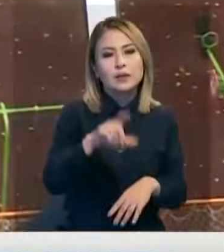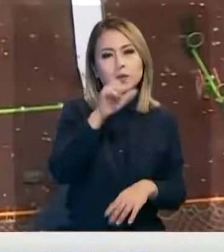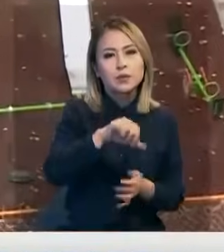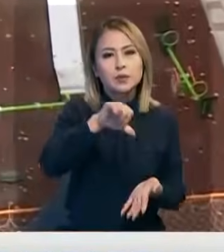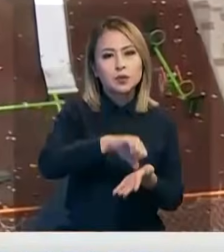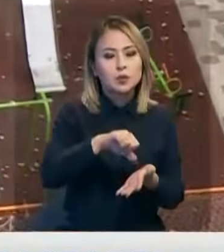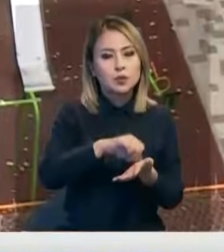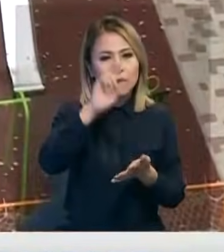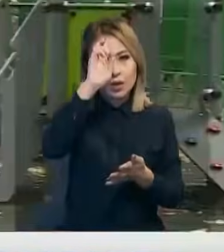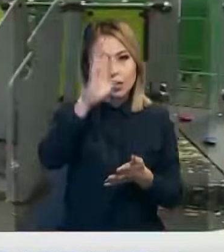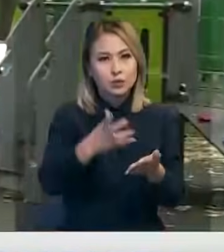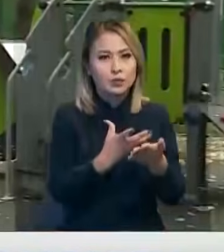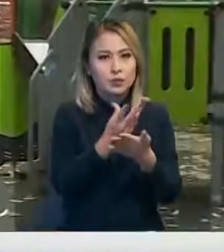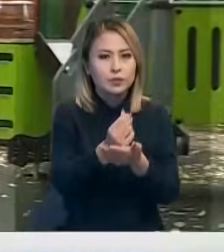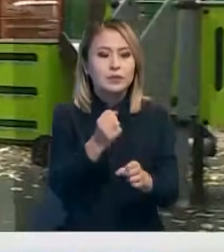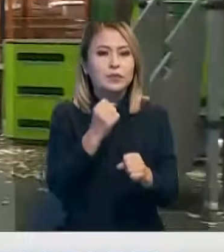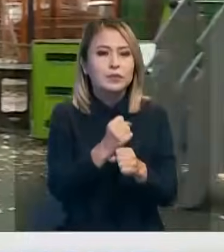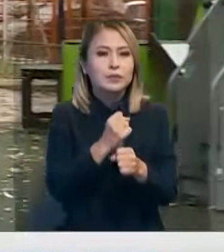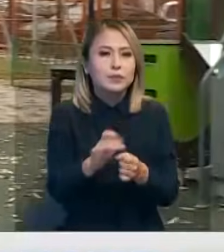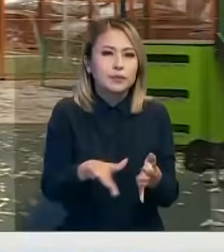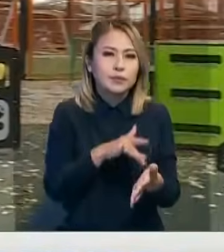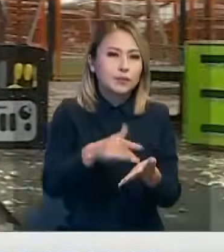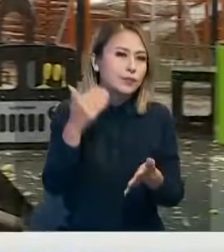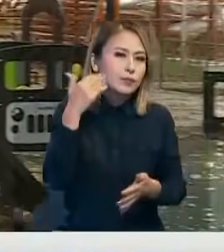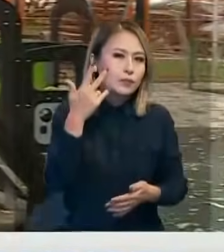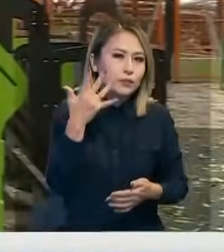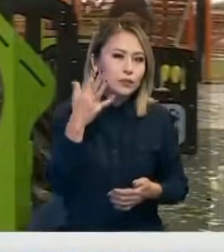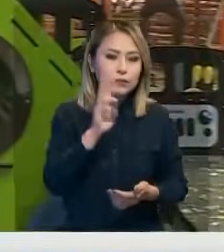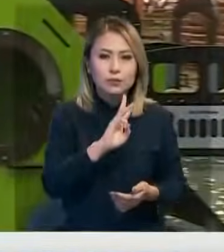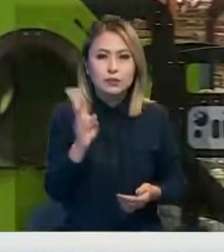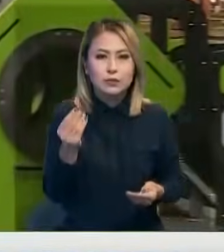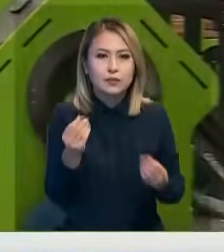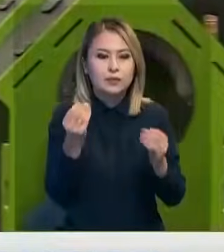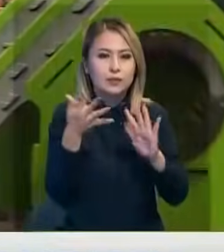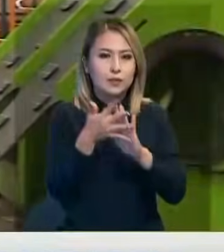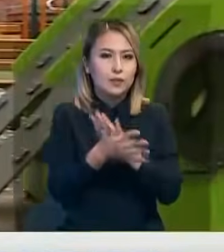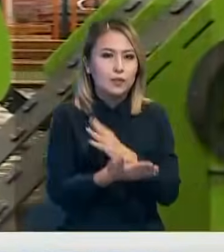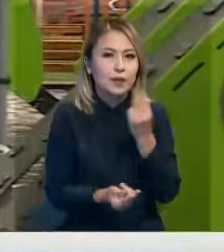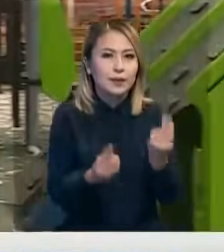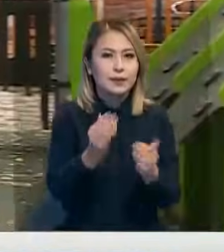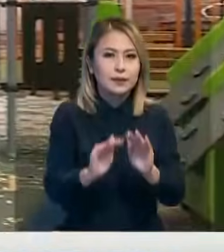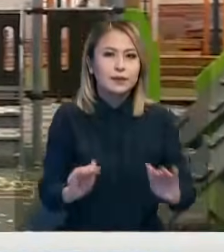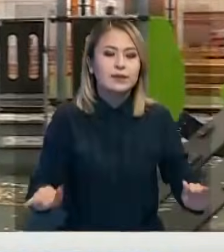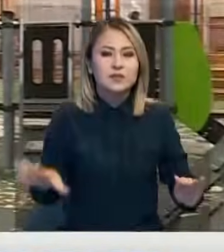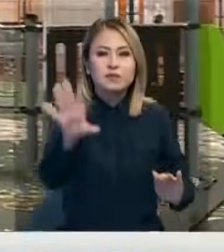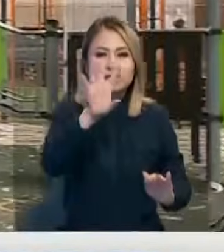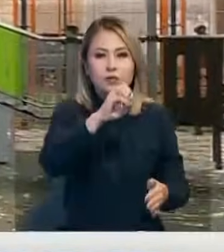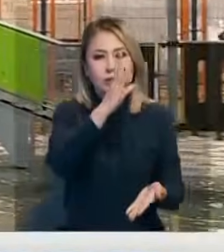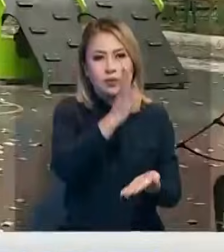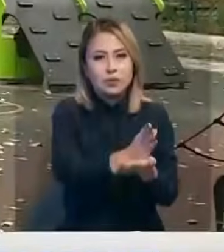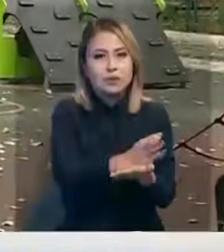бюджет жобасы аясында абаттандырылды. Қала бюджетінен шамамен 35 миллион теңге жұмсалған. Ойын баласына қажет барлық құрылғы